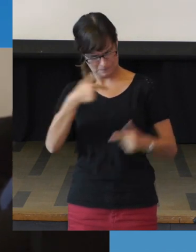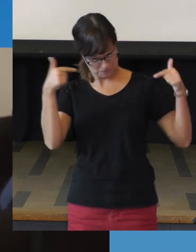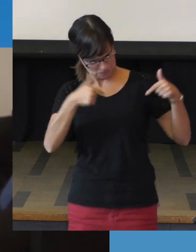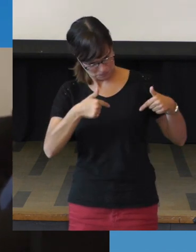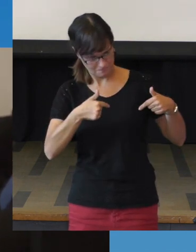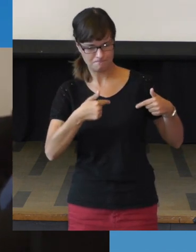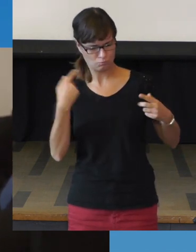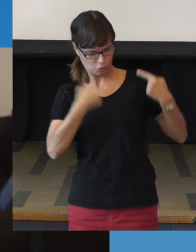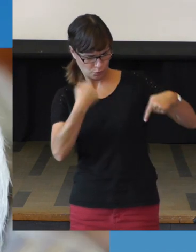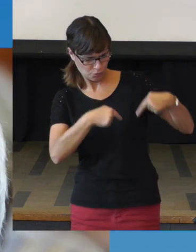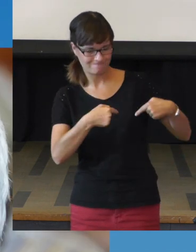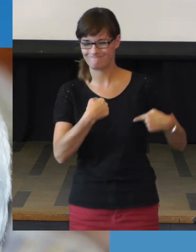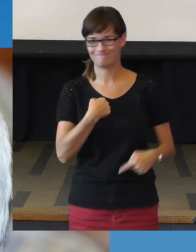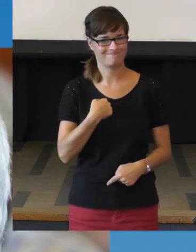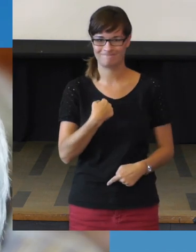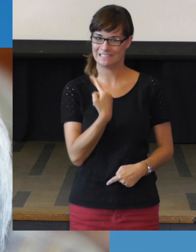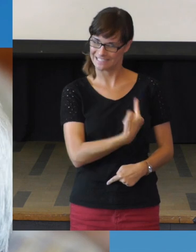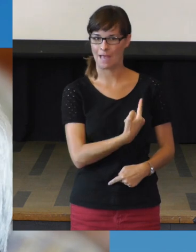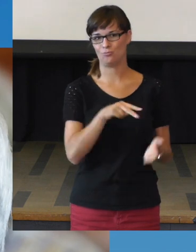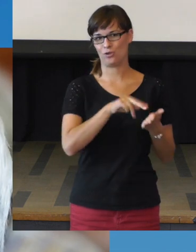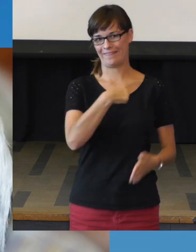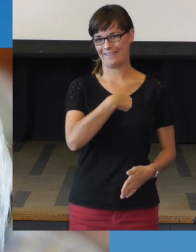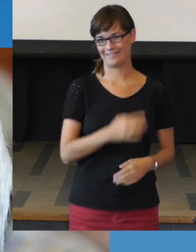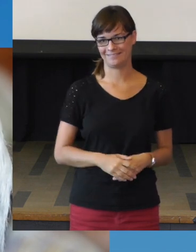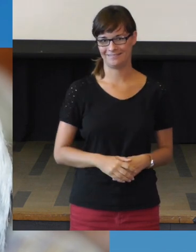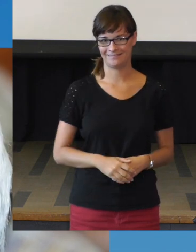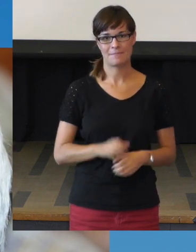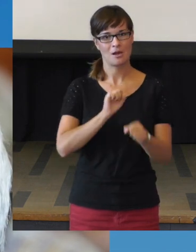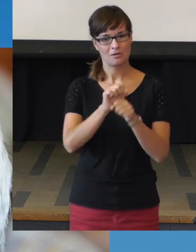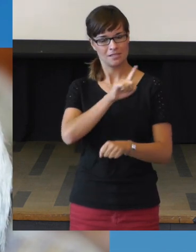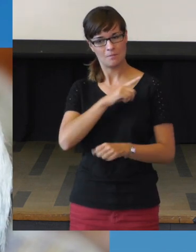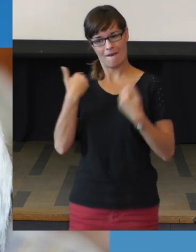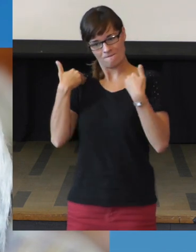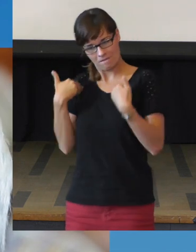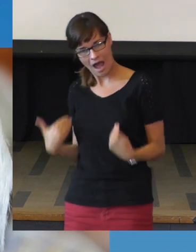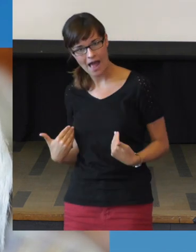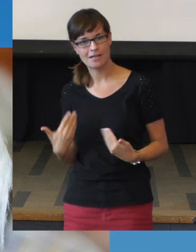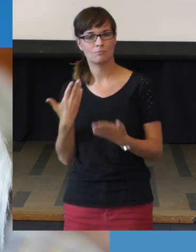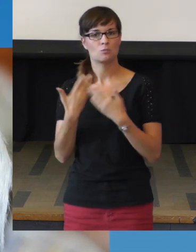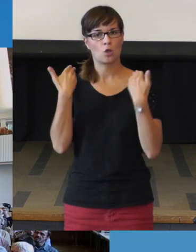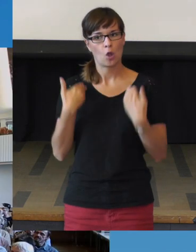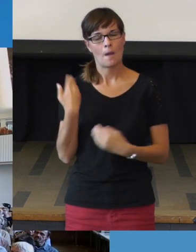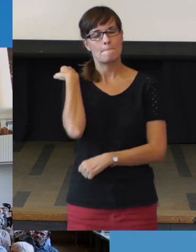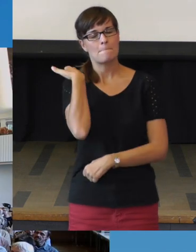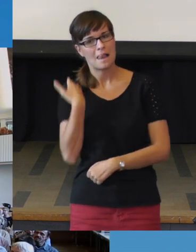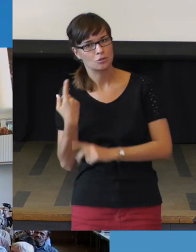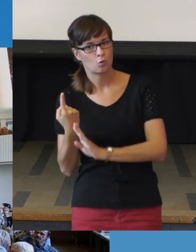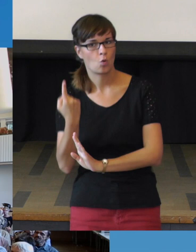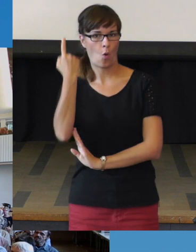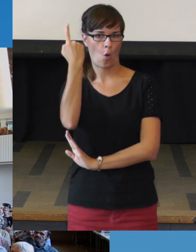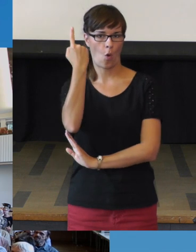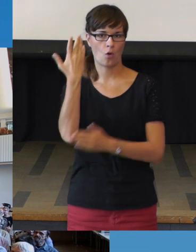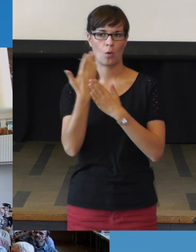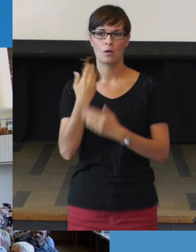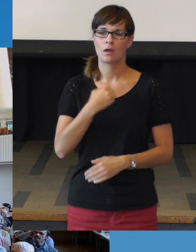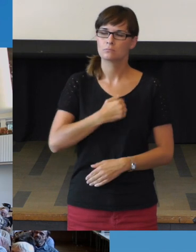unterworfen, aber es ist natürlich abhängig von dem, was wir machen, ob wir körperlich sehr belastet sind oder ob wir auch